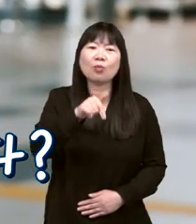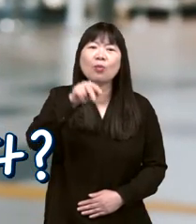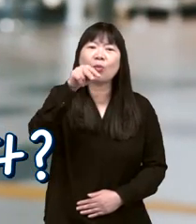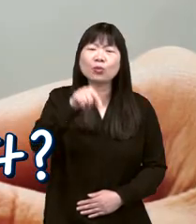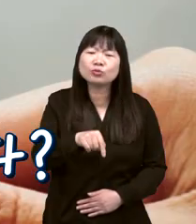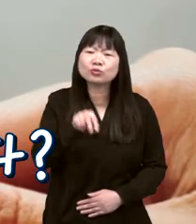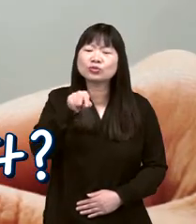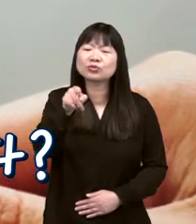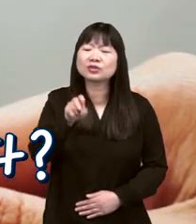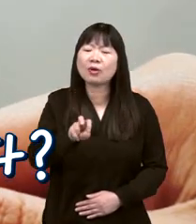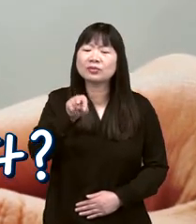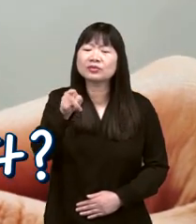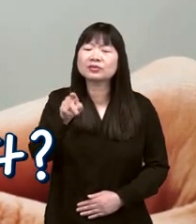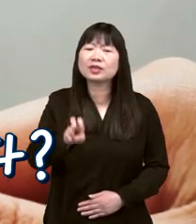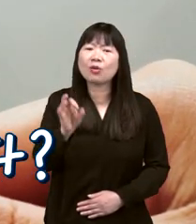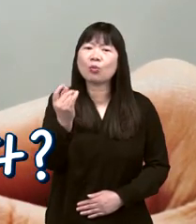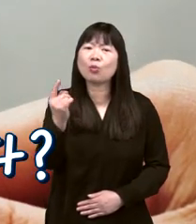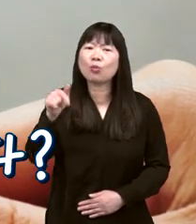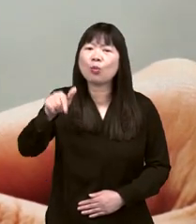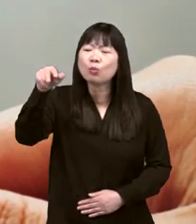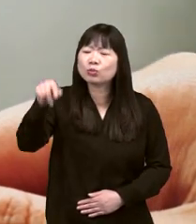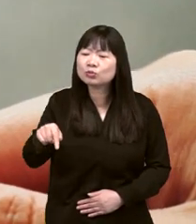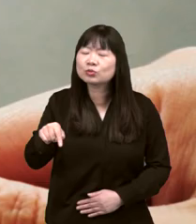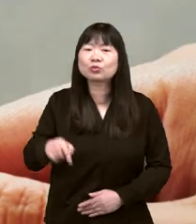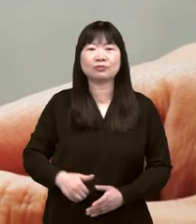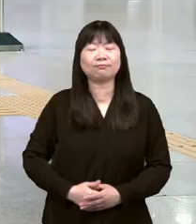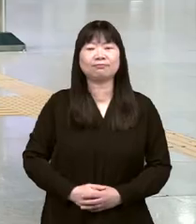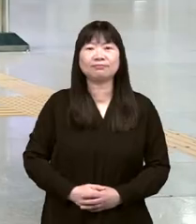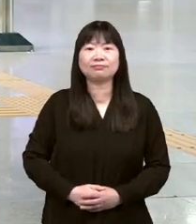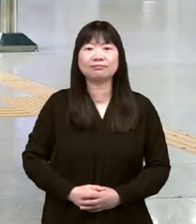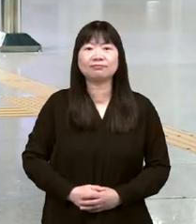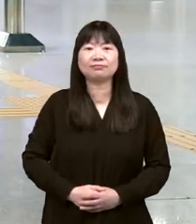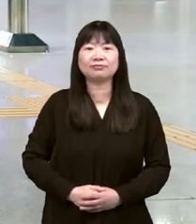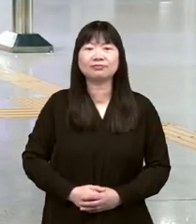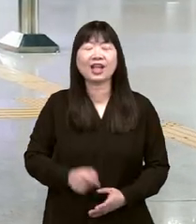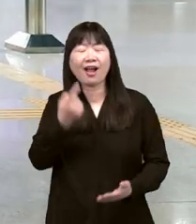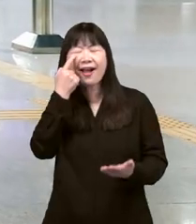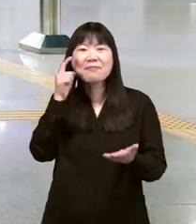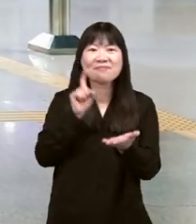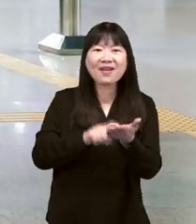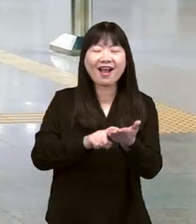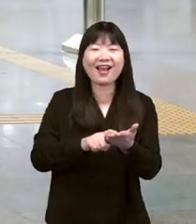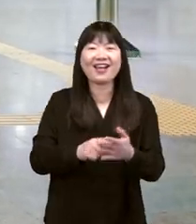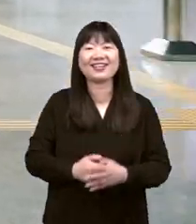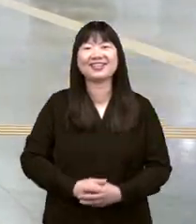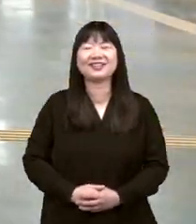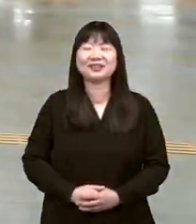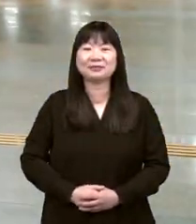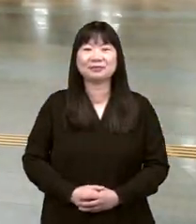삼삼옥수... 어? 찾았다!